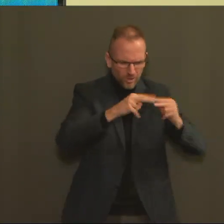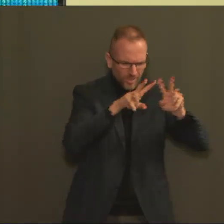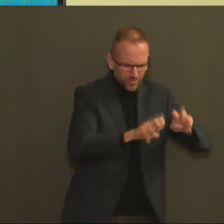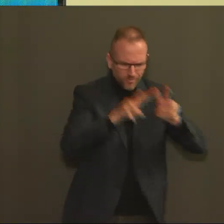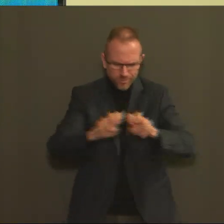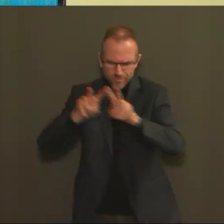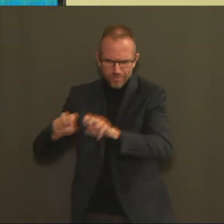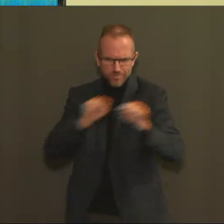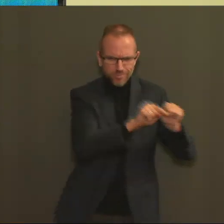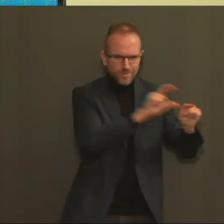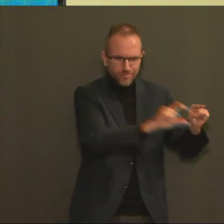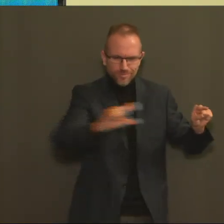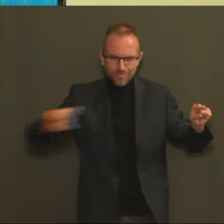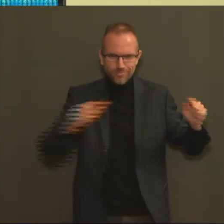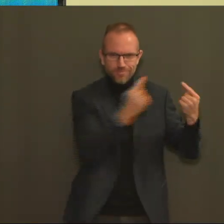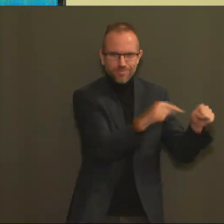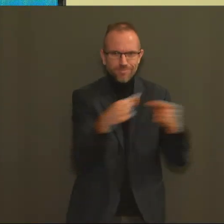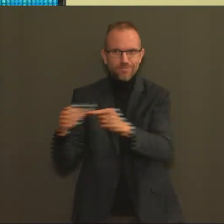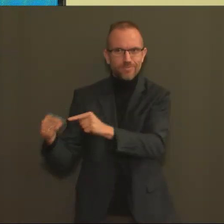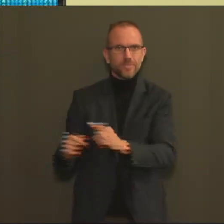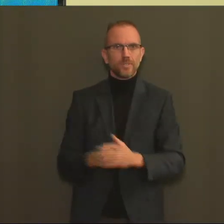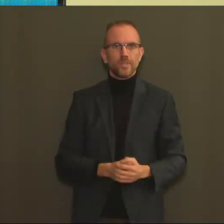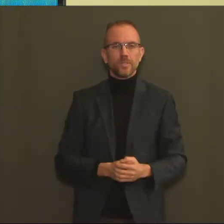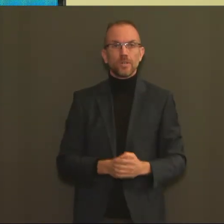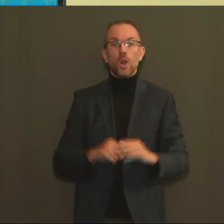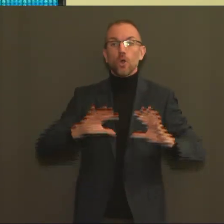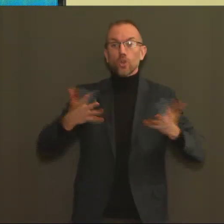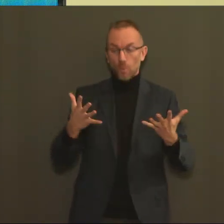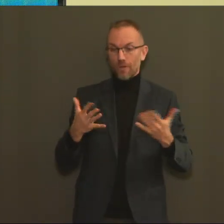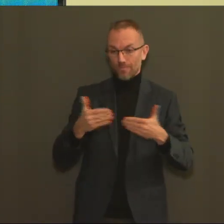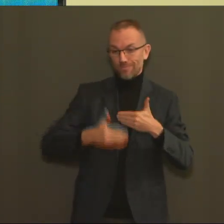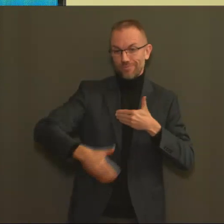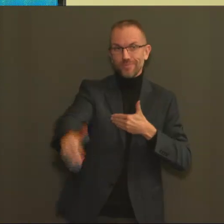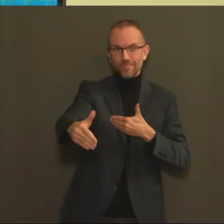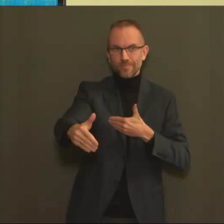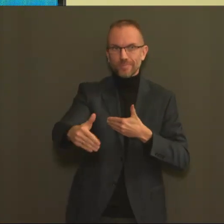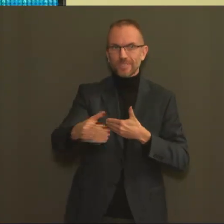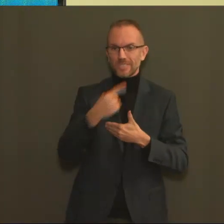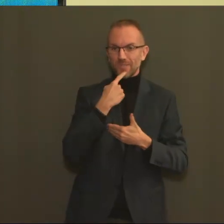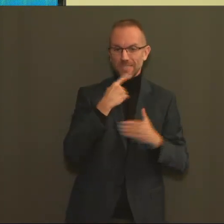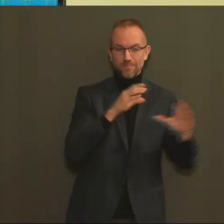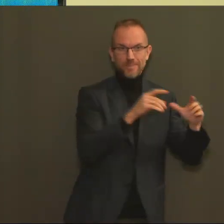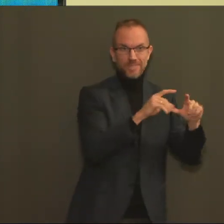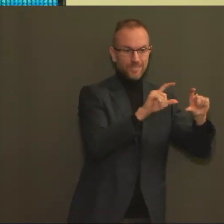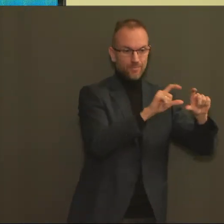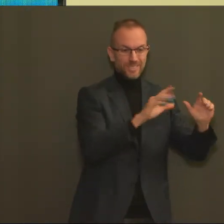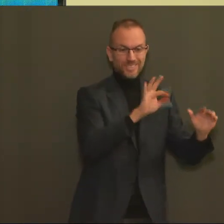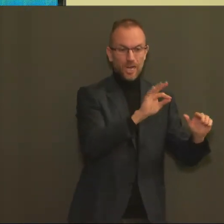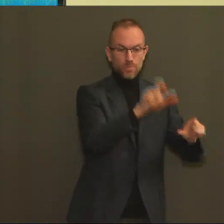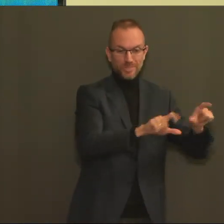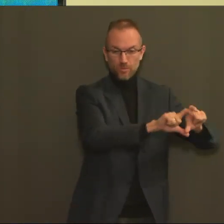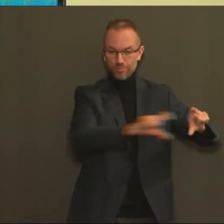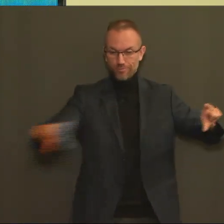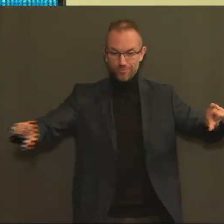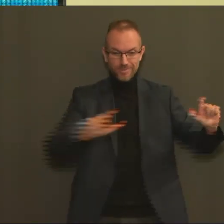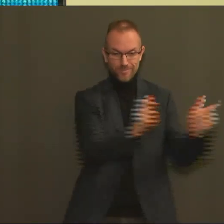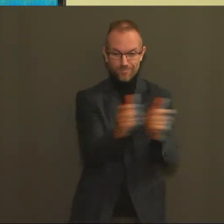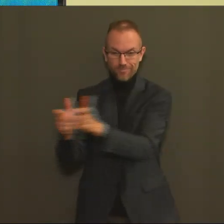al positief zo zijn koud zodra ze niet bal krijgt elisadonk upgrade de persoon die sloeg